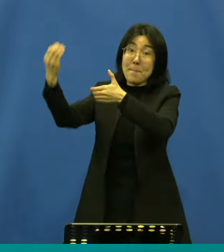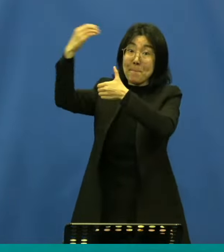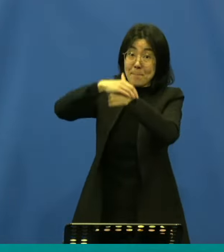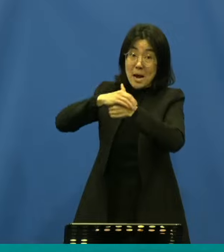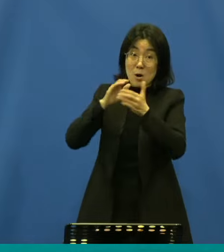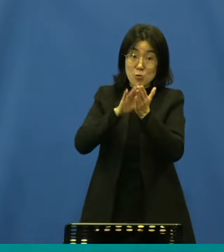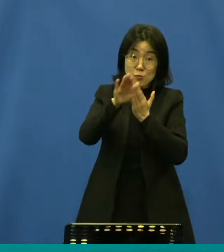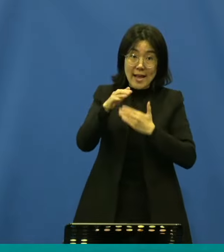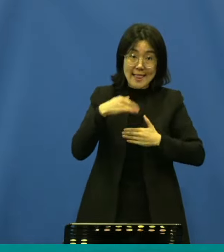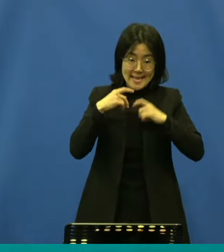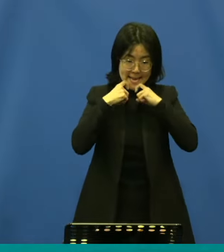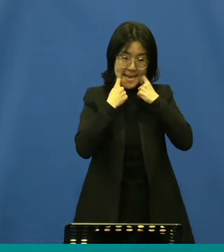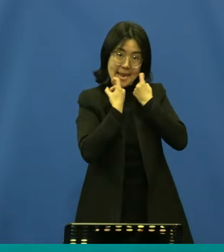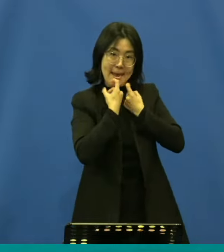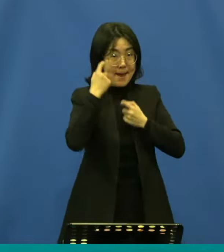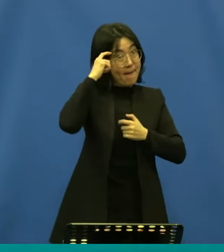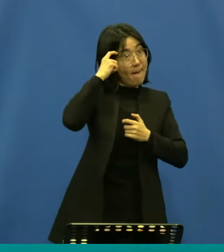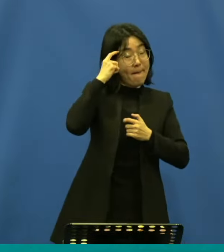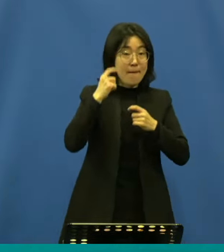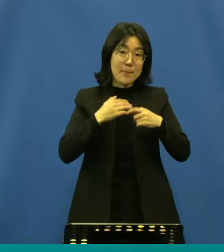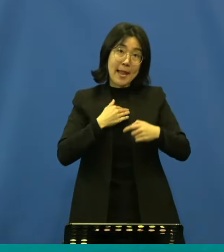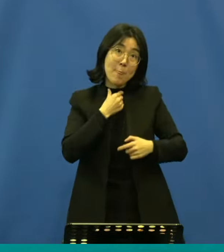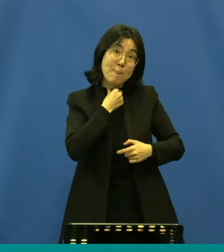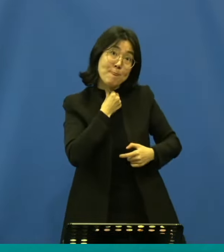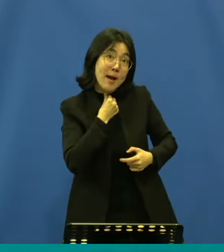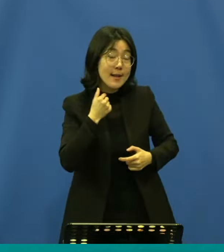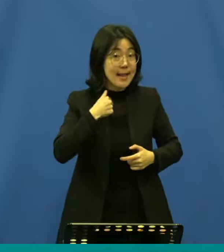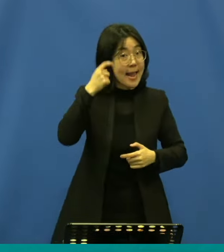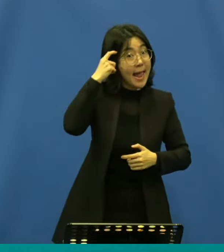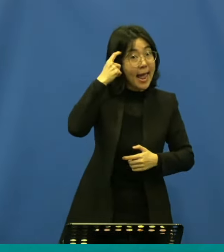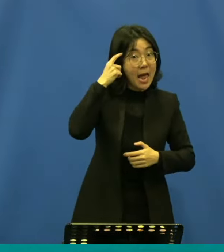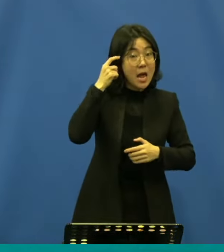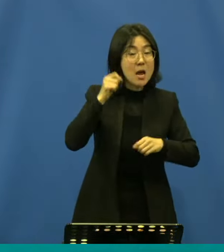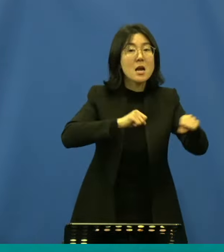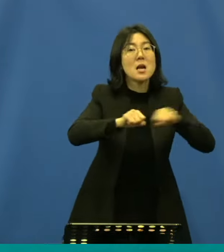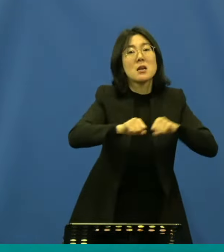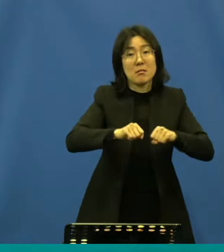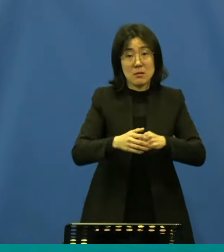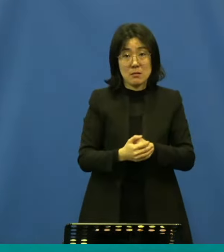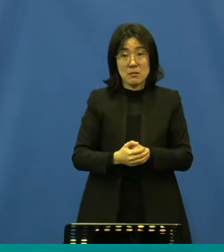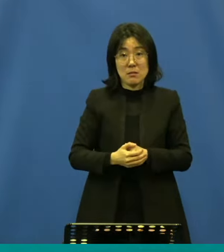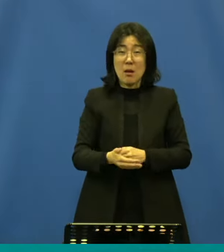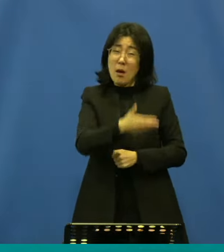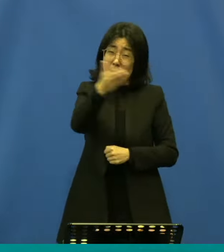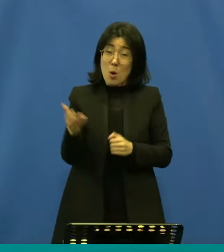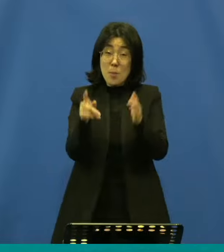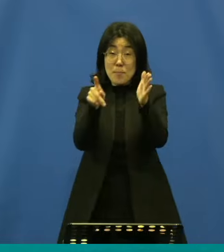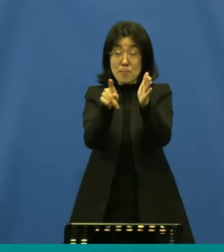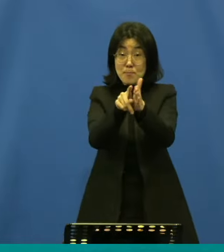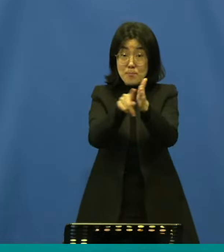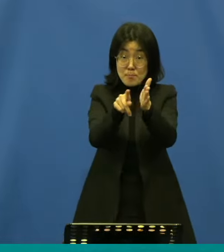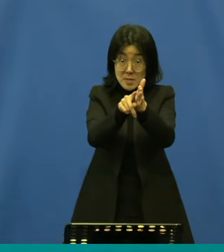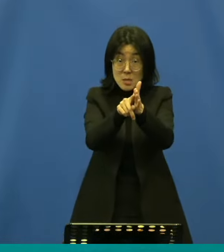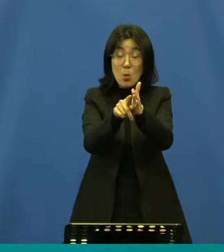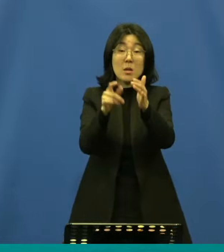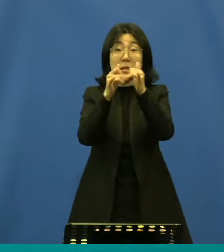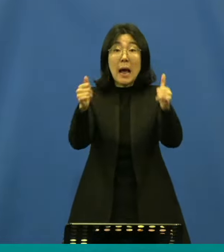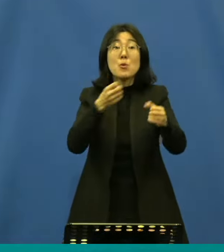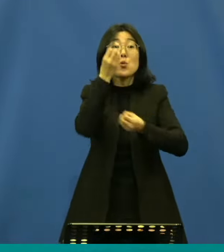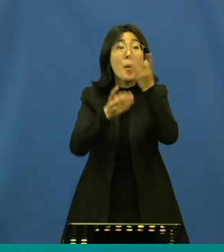여러분, 우리 신자들의 입에 늘 붙어 있는 게 뭐죠? 하나님의 영광을 위하여요. Soli Deo Gloria.